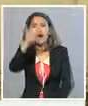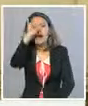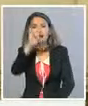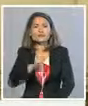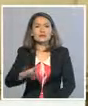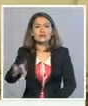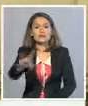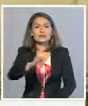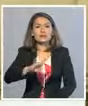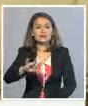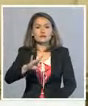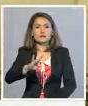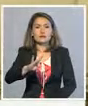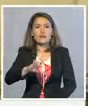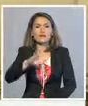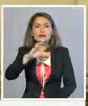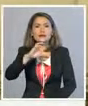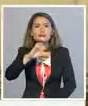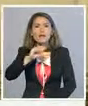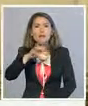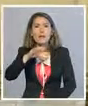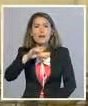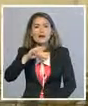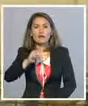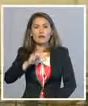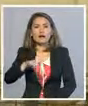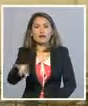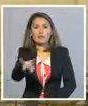Республикасының Астрахандан орналасқан консулдығынан келіп түскен ақпаратқа сәйкес,